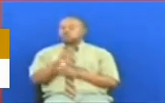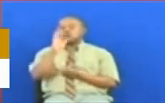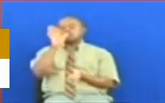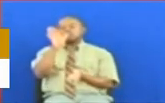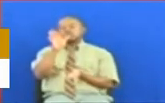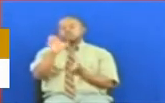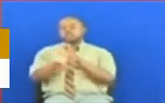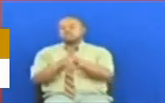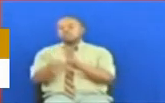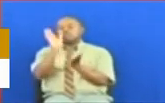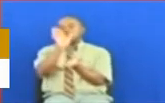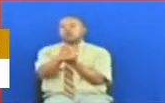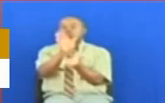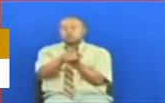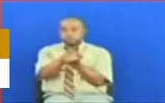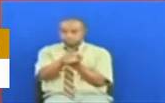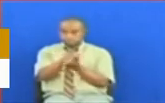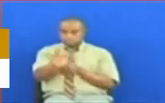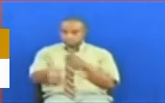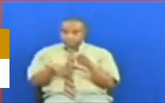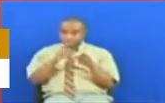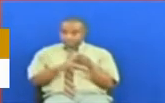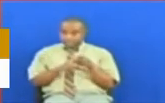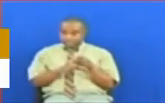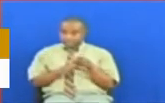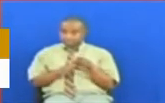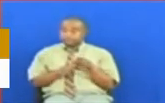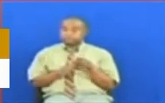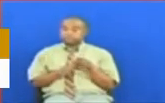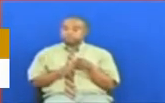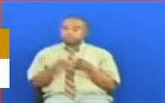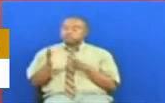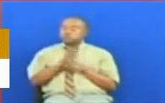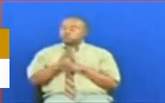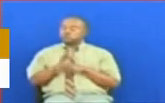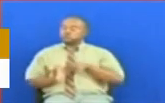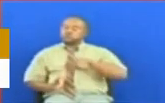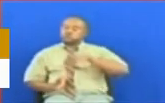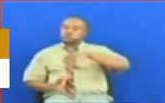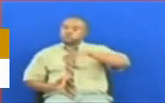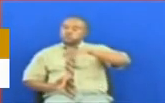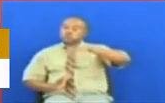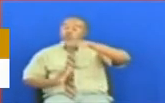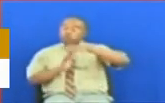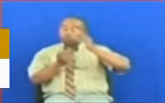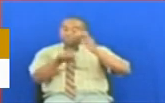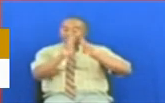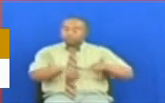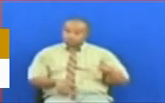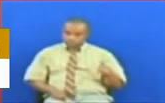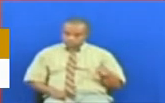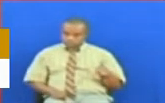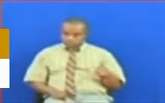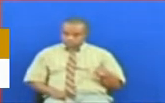Mheshimiwa Spika, kipengele cha pili nacho kilikuwa kinasema kuweka ukomo wa chini ya adhabu.